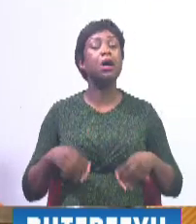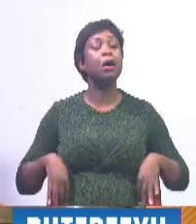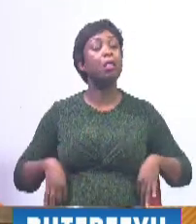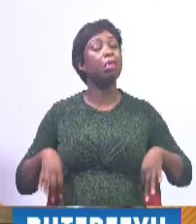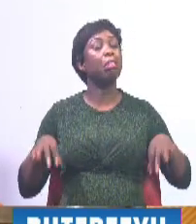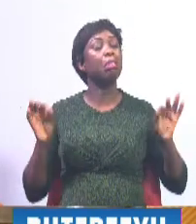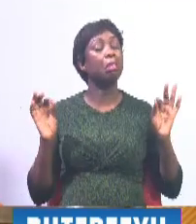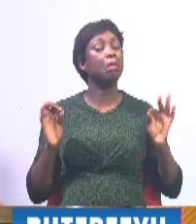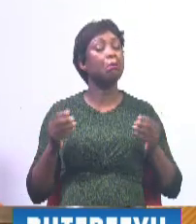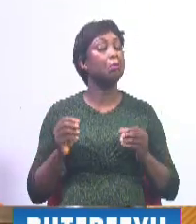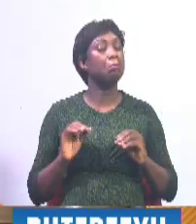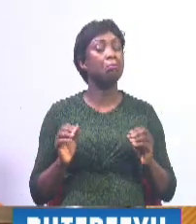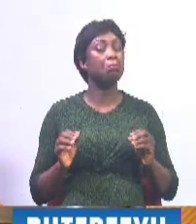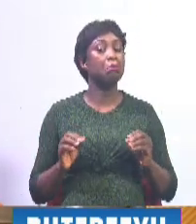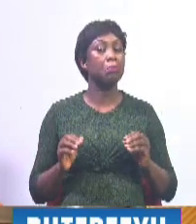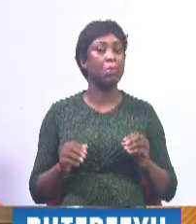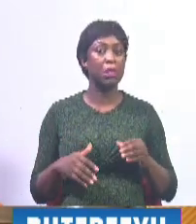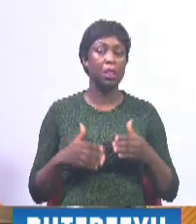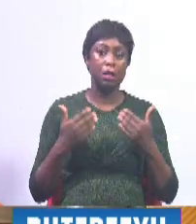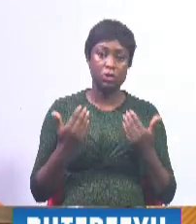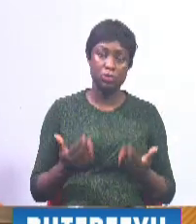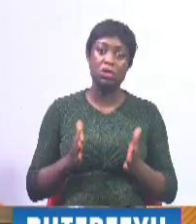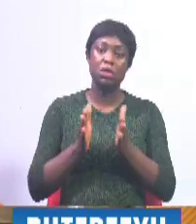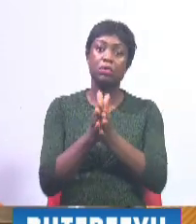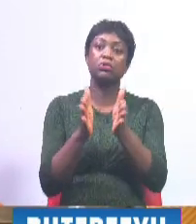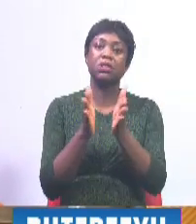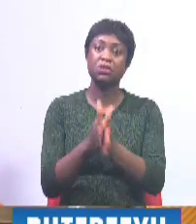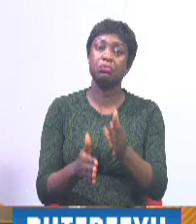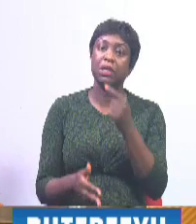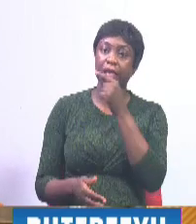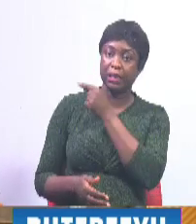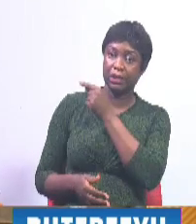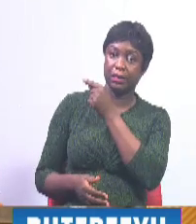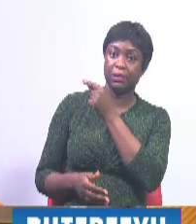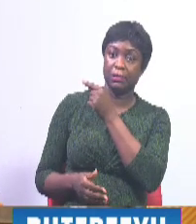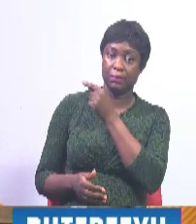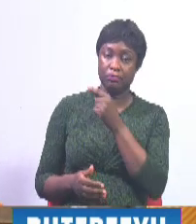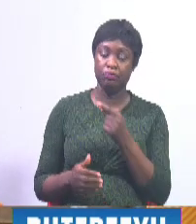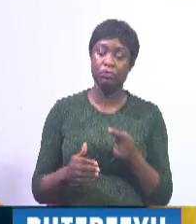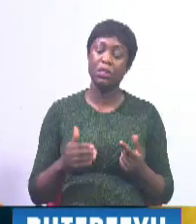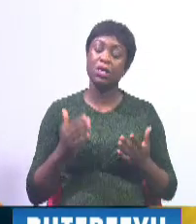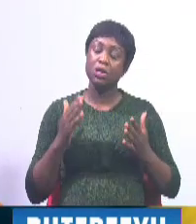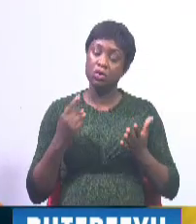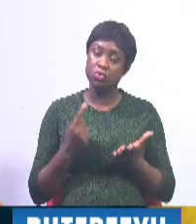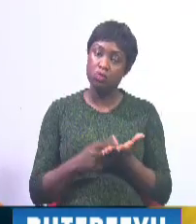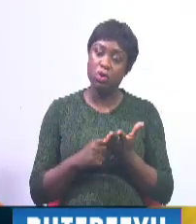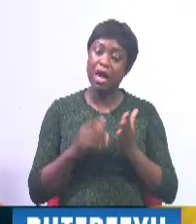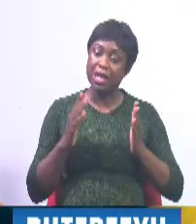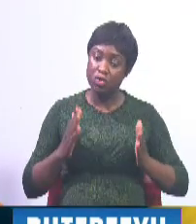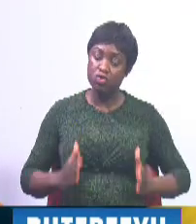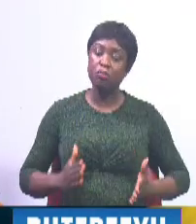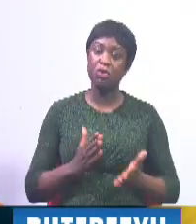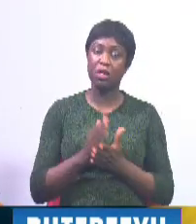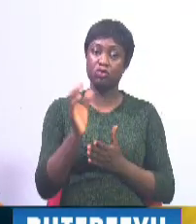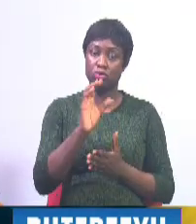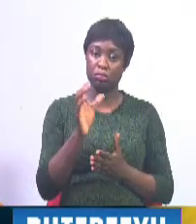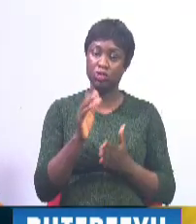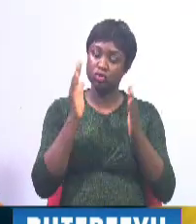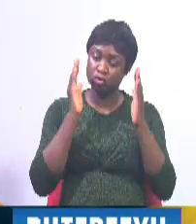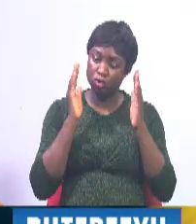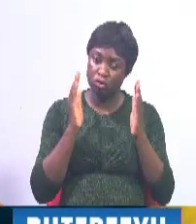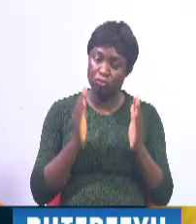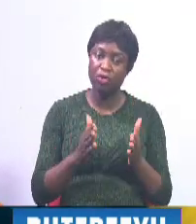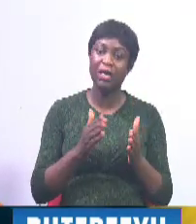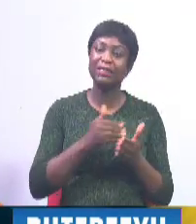Uganda Human Rights Commission njagala bategeeza abatuwuliriza era abatulaba nti tukola ku nsonga z'eddembe ly'obuntu